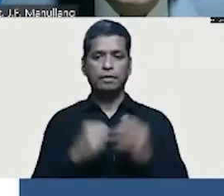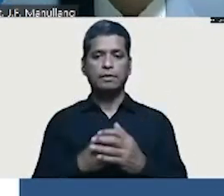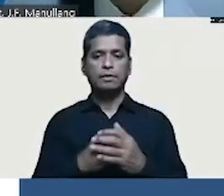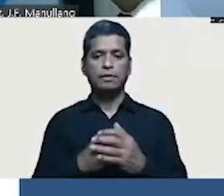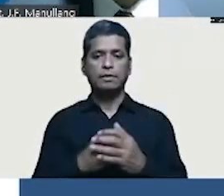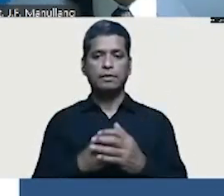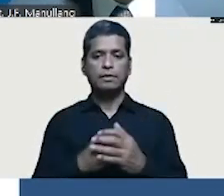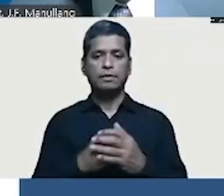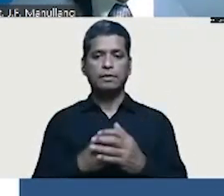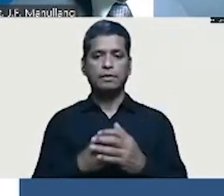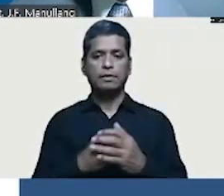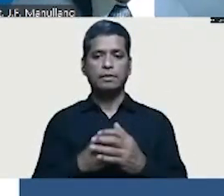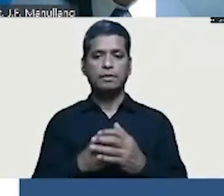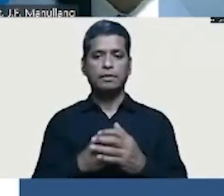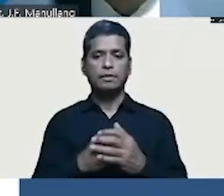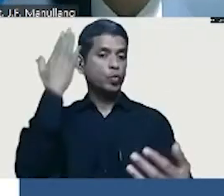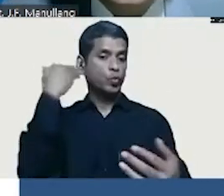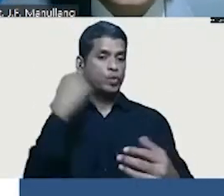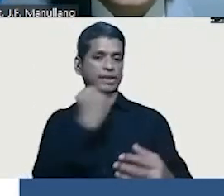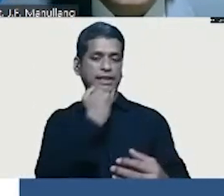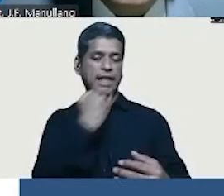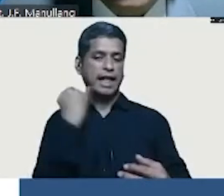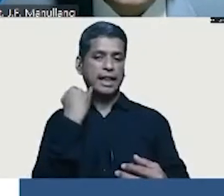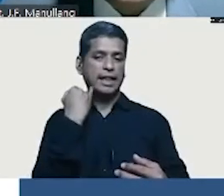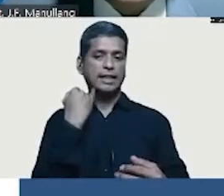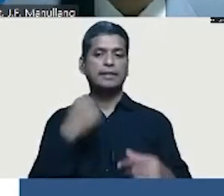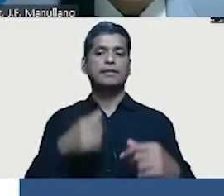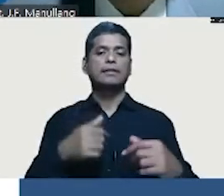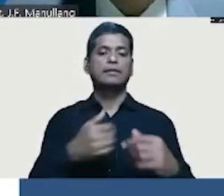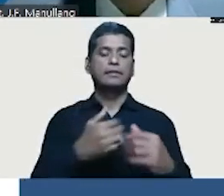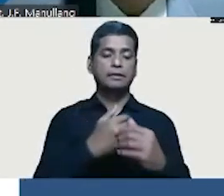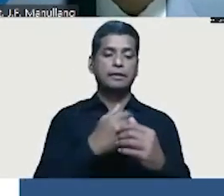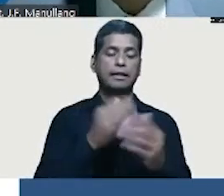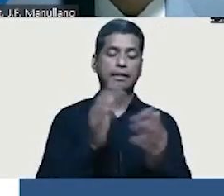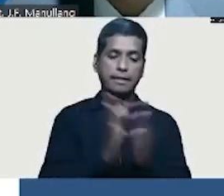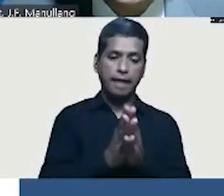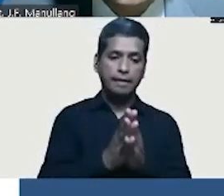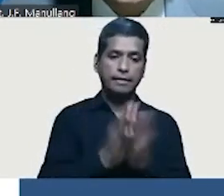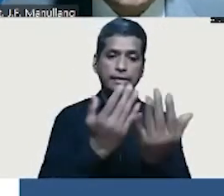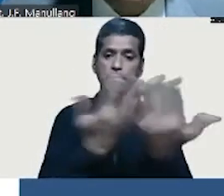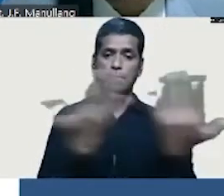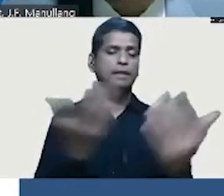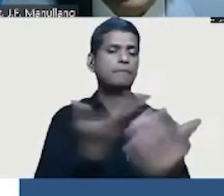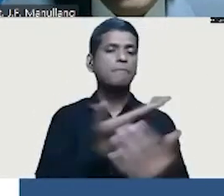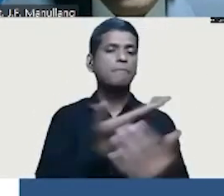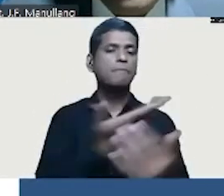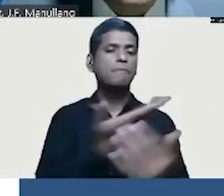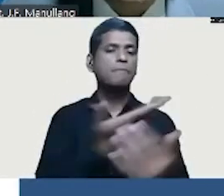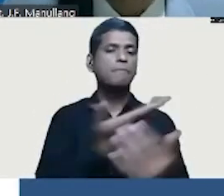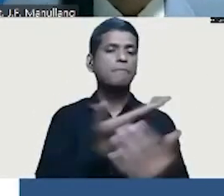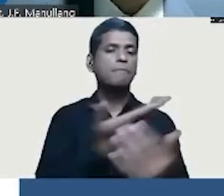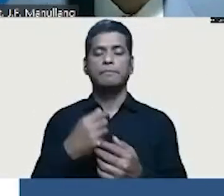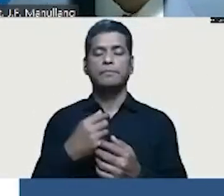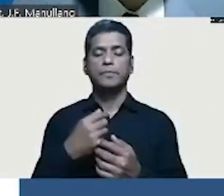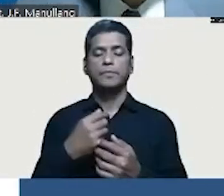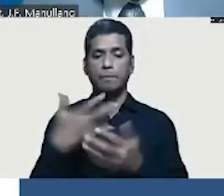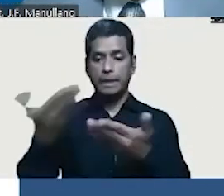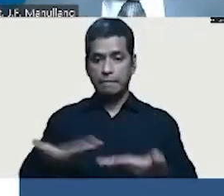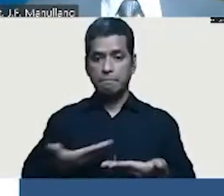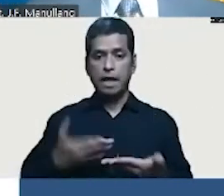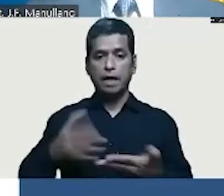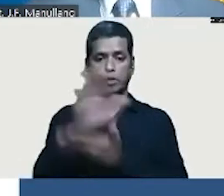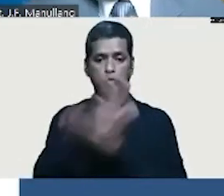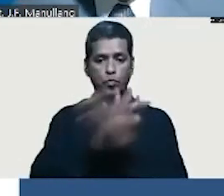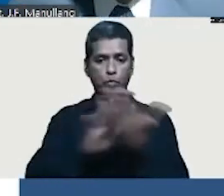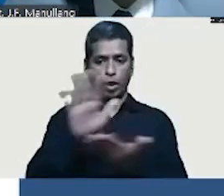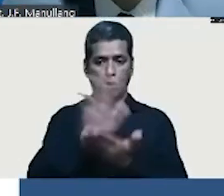yang menuruti perintah-perintah Allah oleh karena mereka memiliki Yesus yaitu roh nubuat Tuhan Yesus